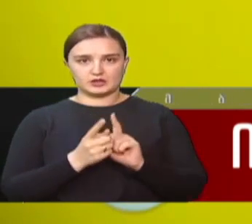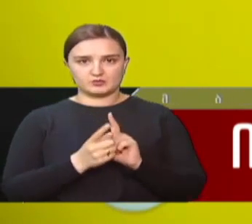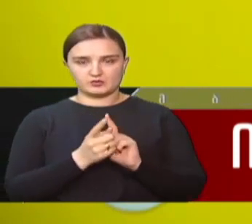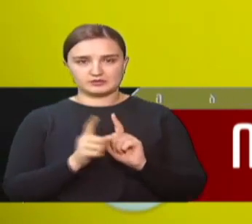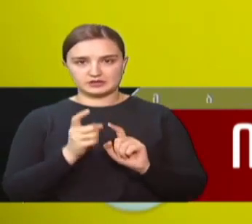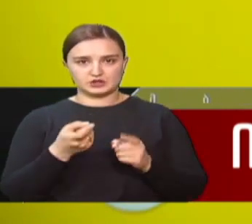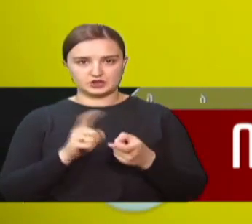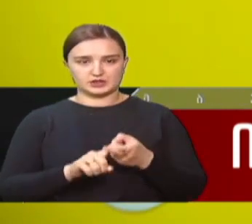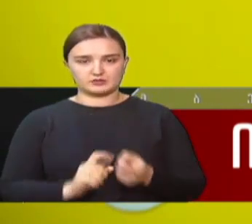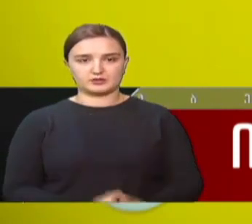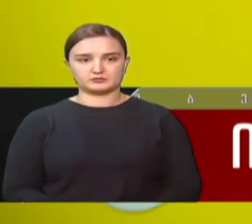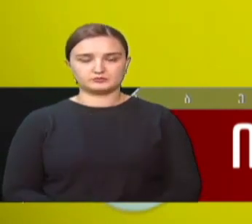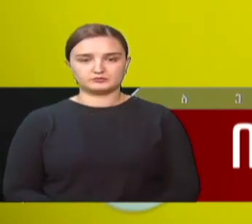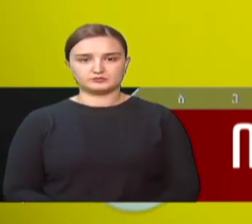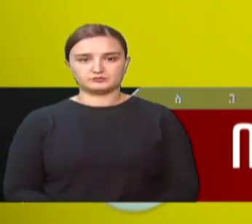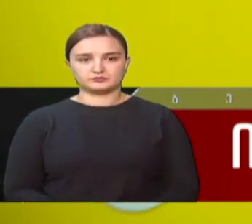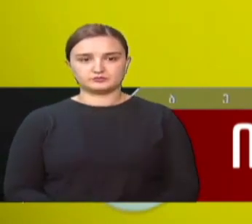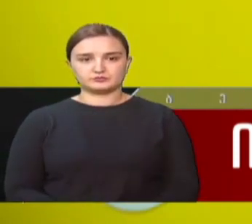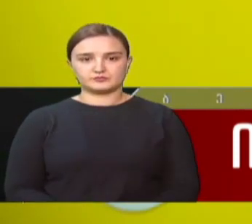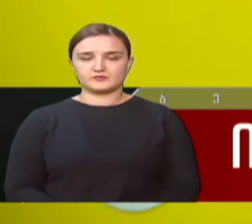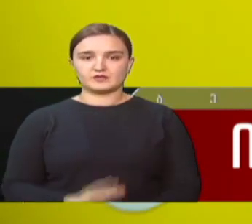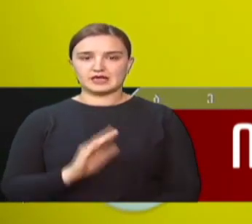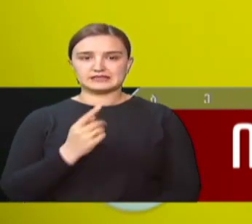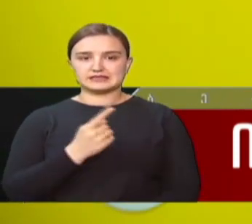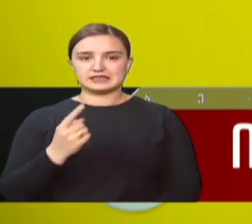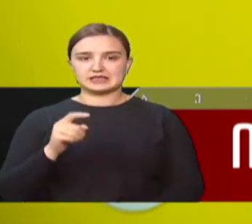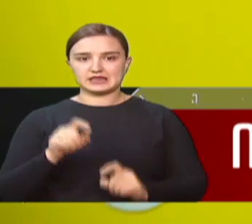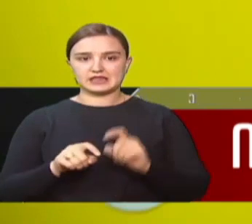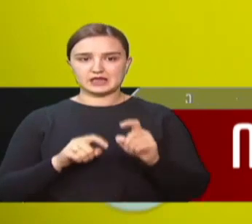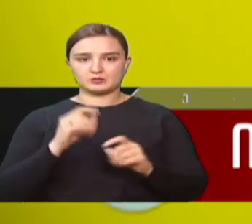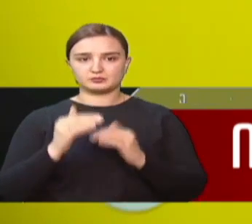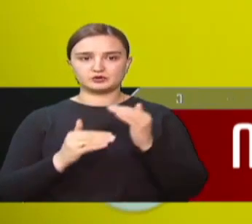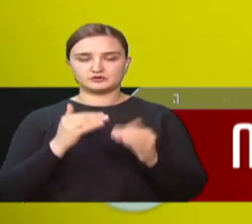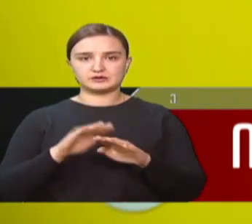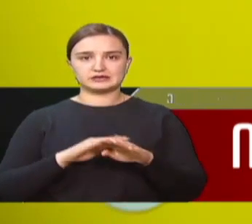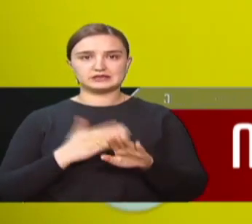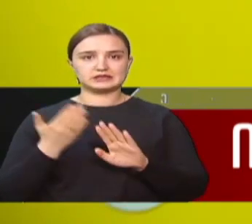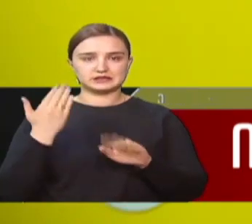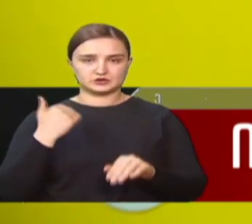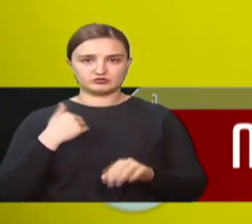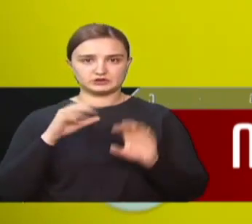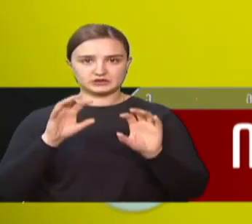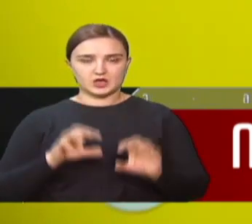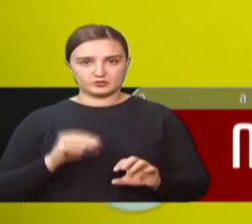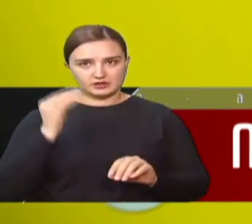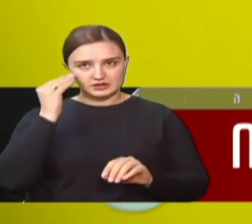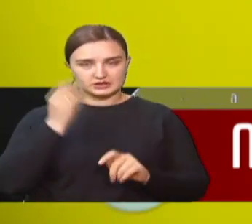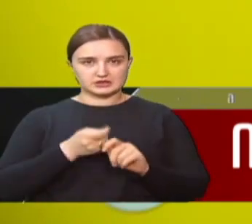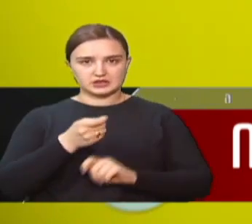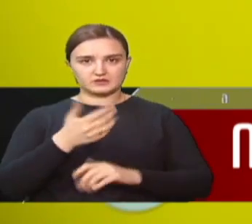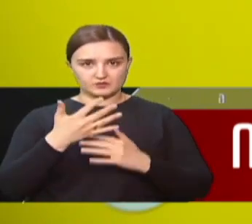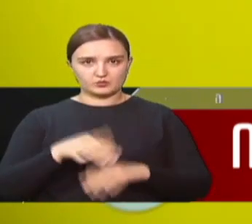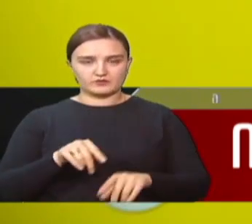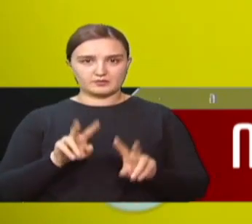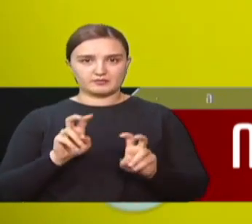რაც შეეხება. არც ერთი ნაბიჯი წინ და ჩვენ დიდი ხნის წინ შევიტანეთ შესაბამის საკანონმდებლო ინიციატივები, რაც შეეხება